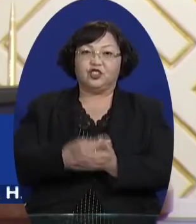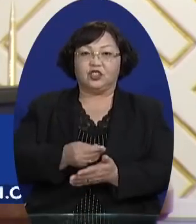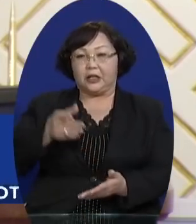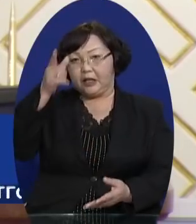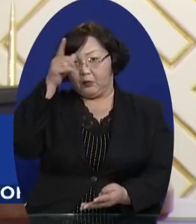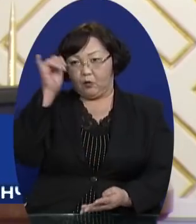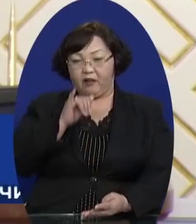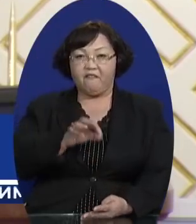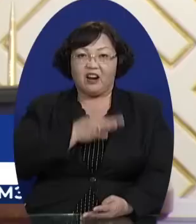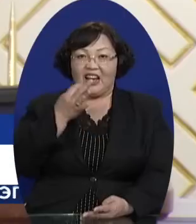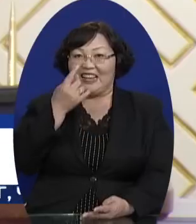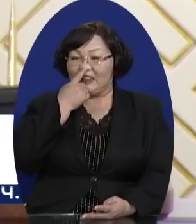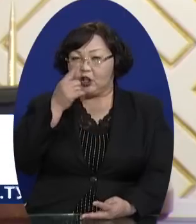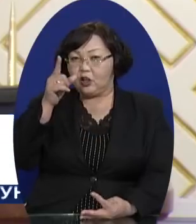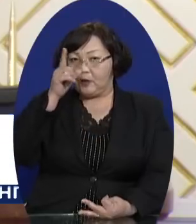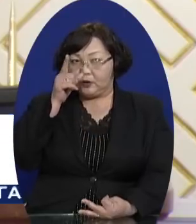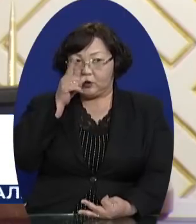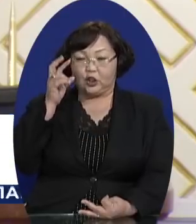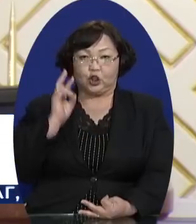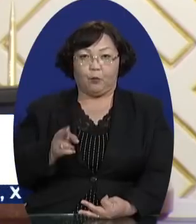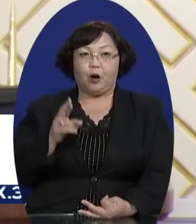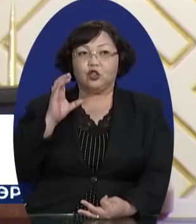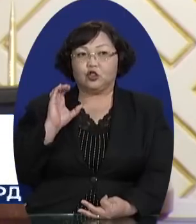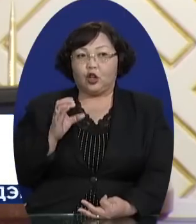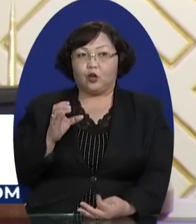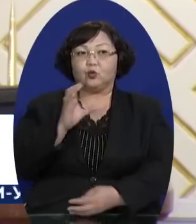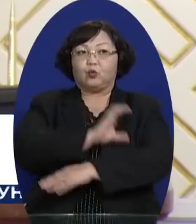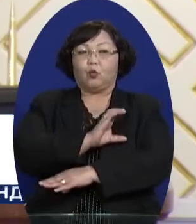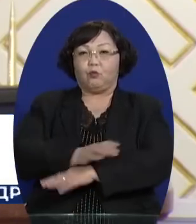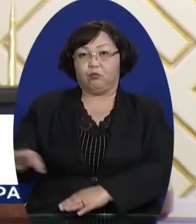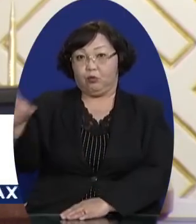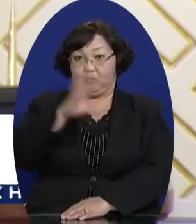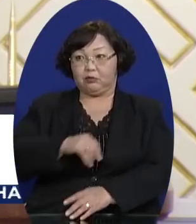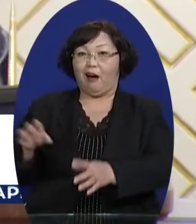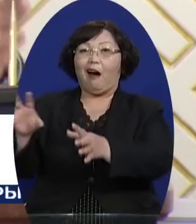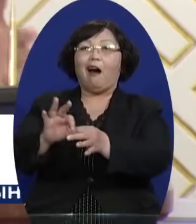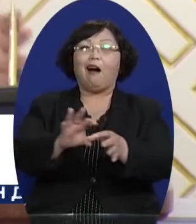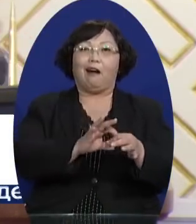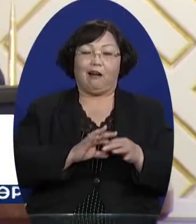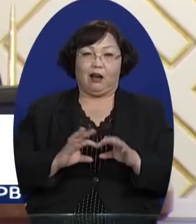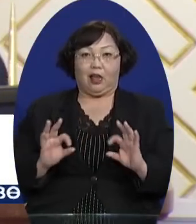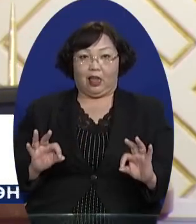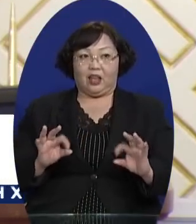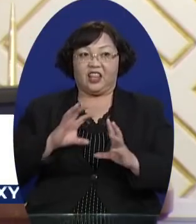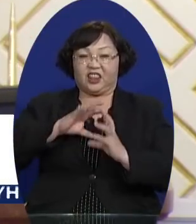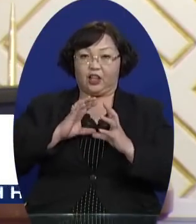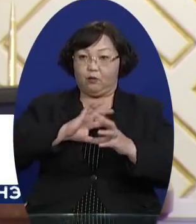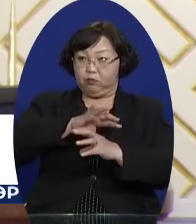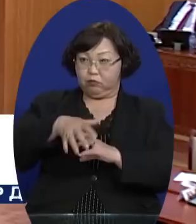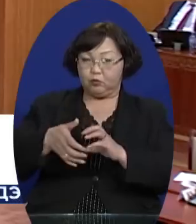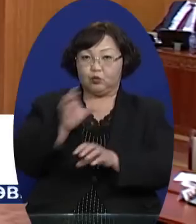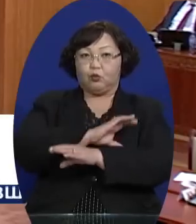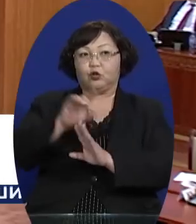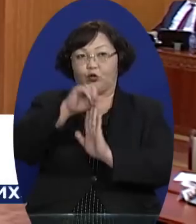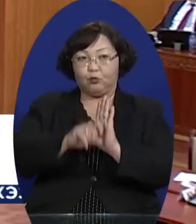Франц, Хятад, Орос, Япон, Солонгос сургуулиуд бүгд харагдах төрнө гэж байгаа. Харин энэ дэлхийн нийтээр сургалтын хөтөлбөрөөр энэ асуудлыг шийдэж